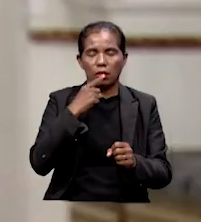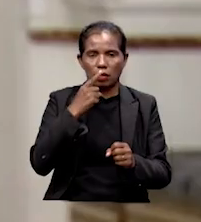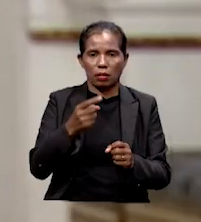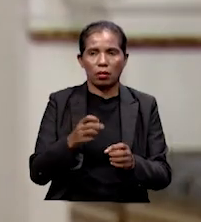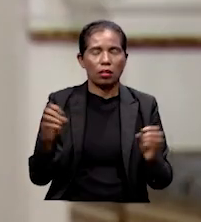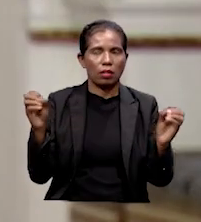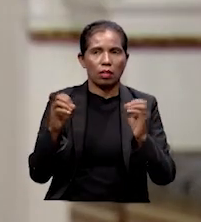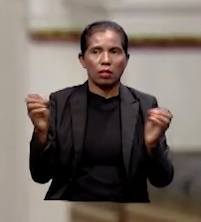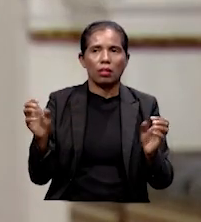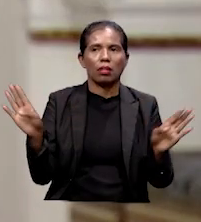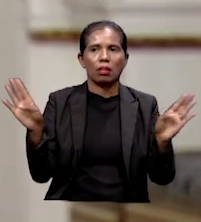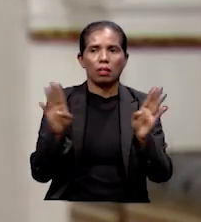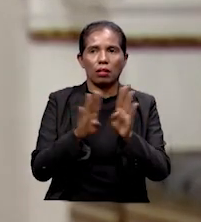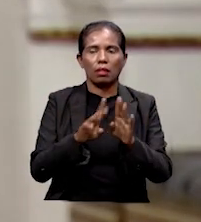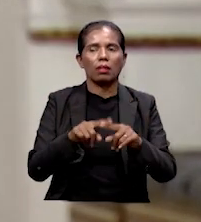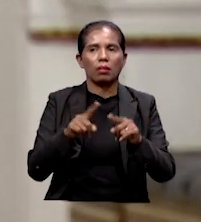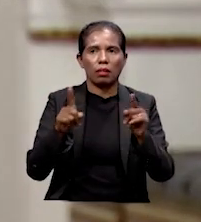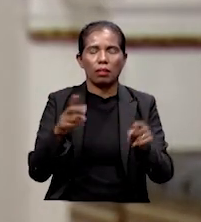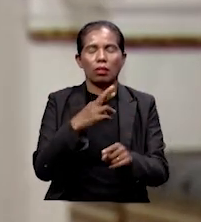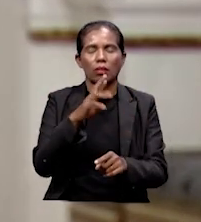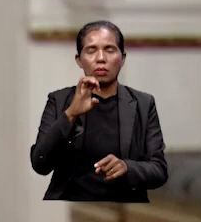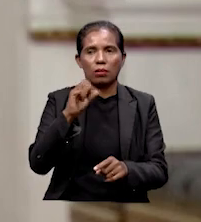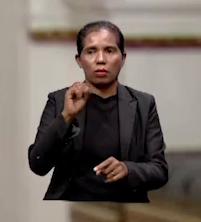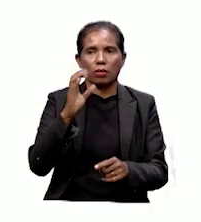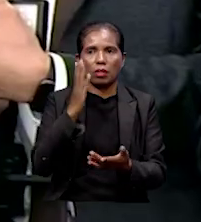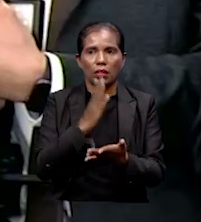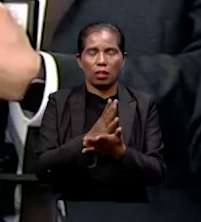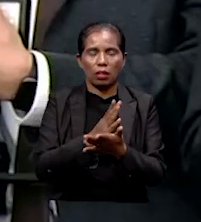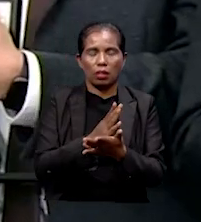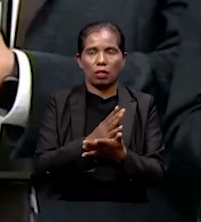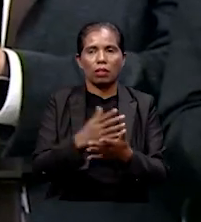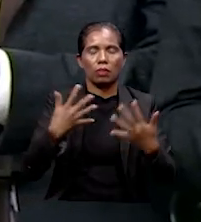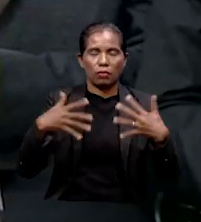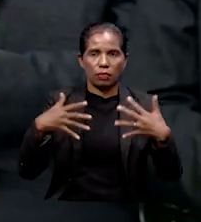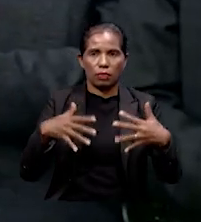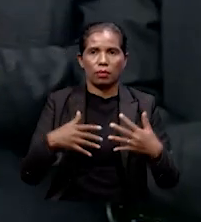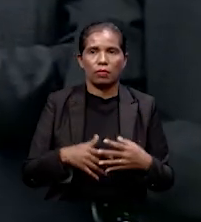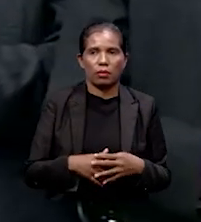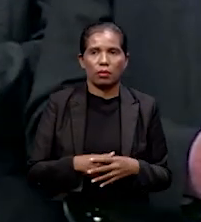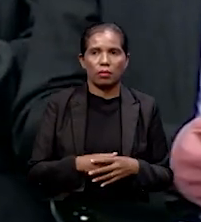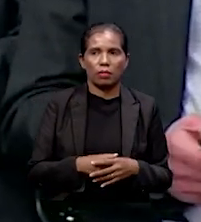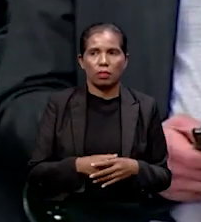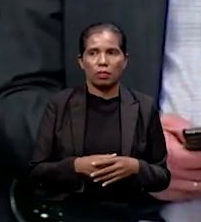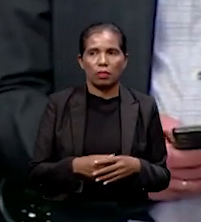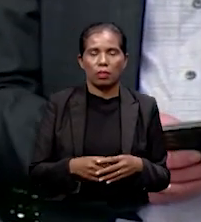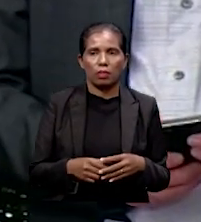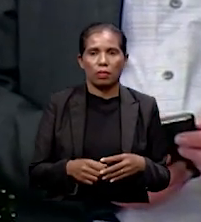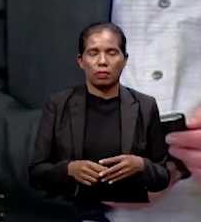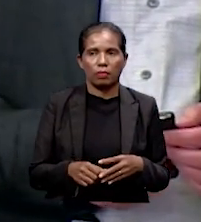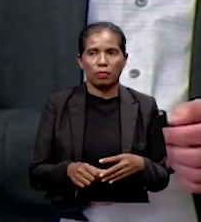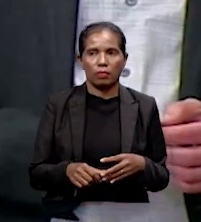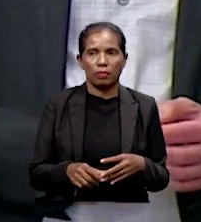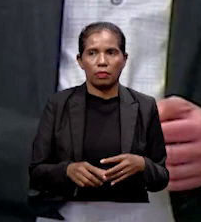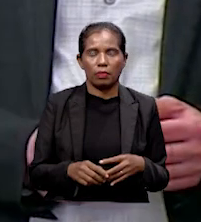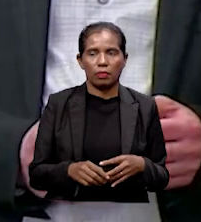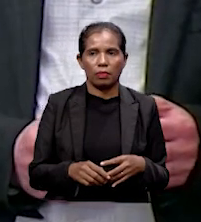la os atu compete rudal, maibe Rússia hakarak atu haparafunum. А что касается патриотов, это достаточно старая система, и